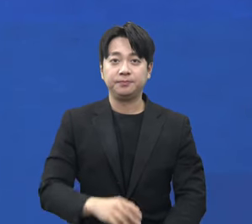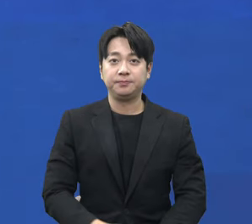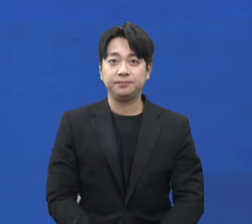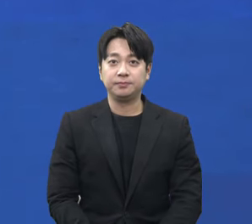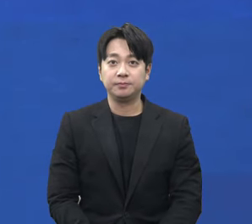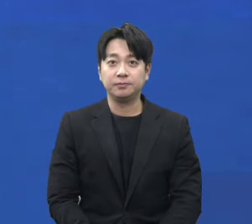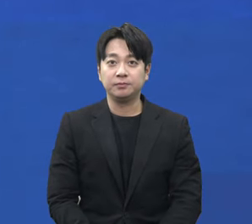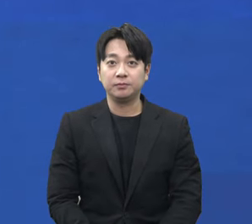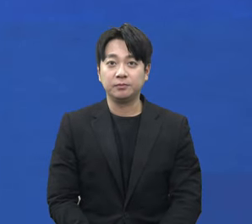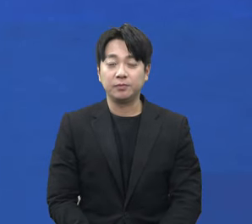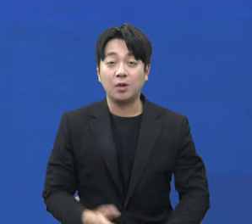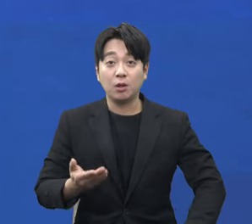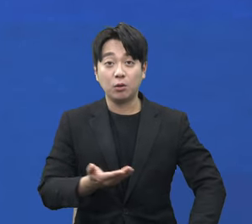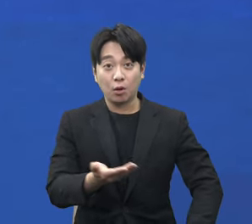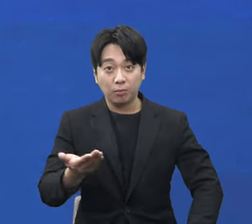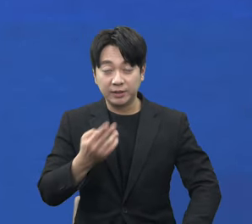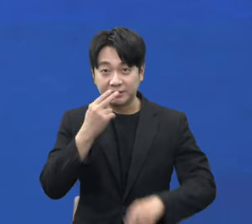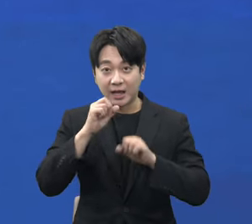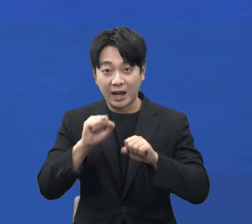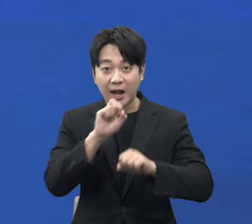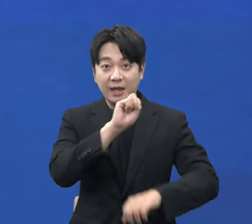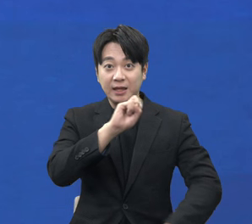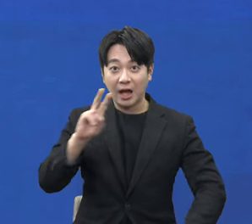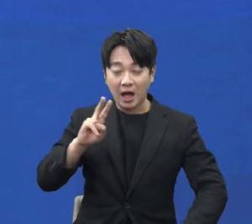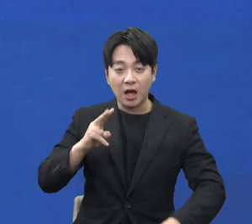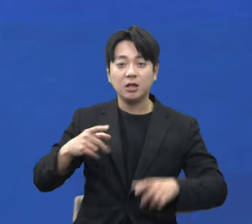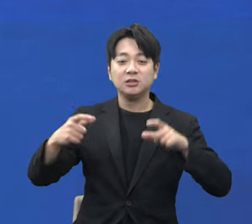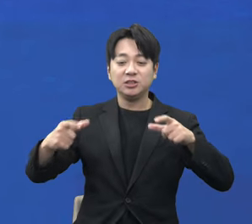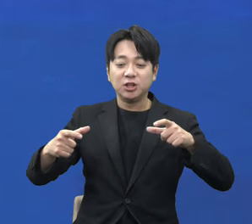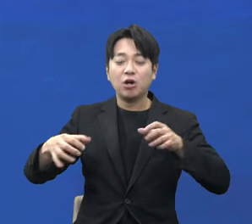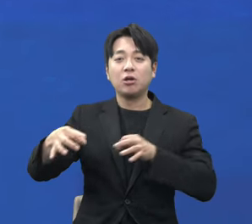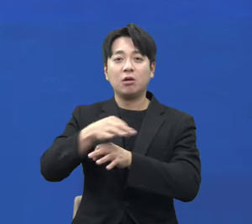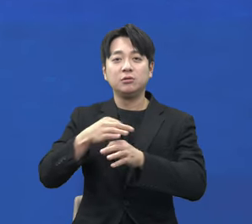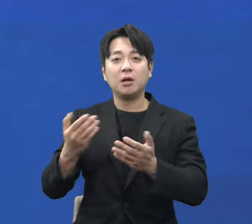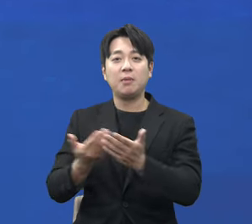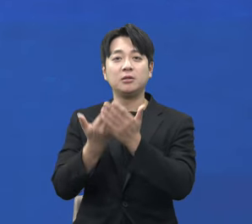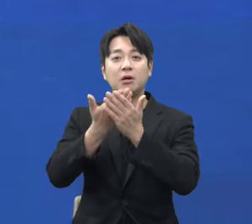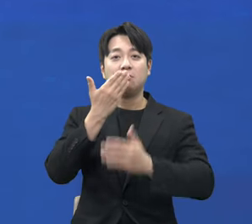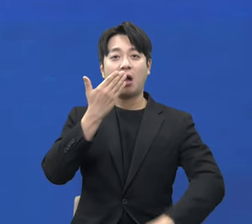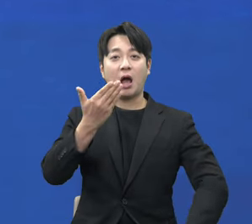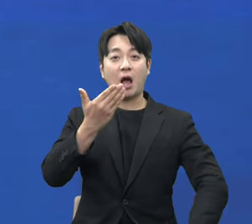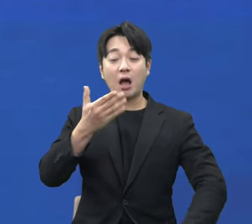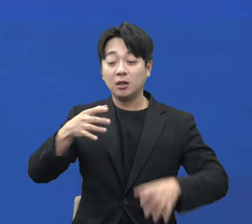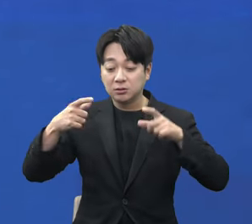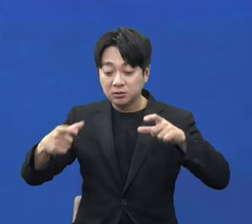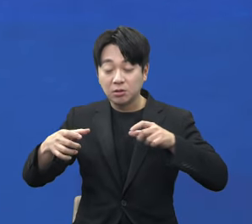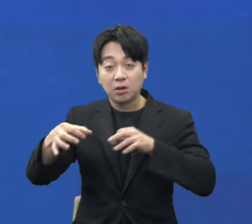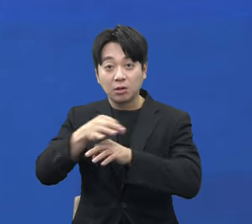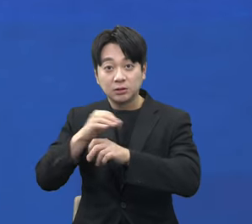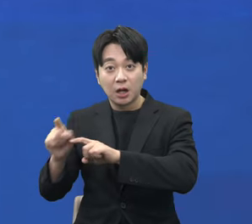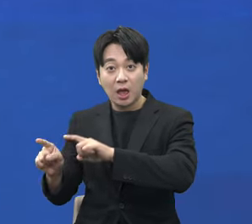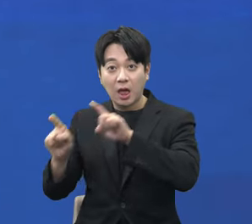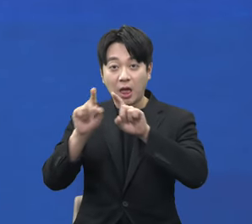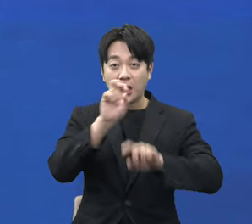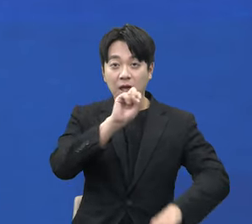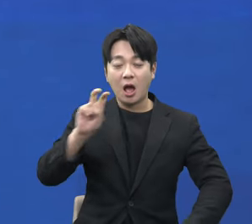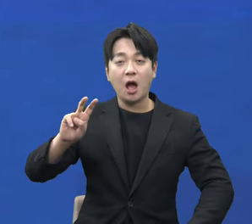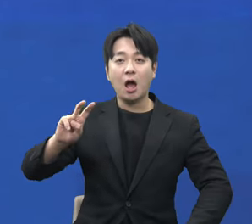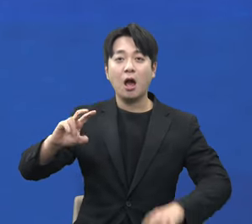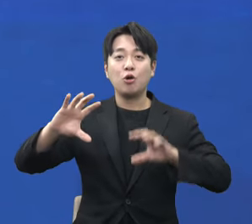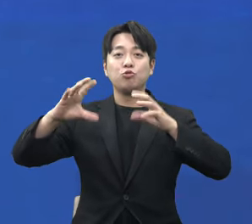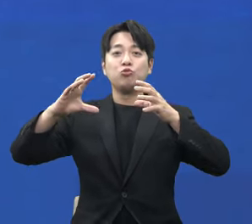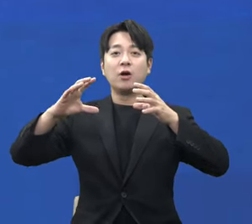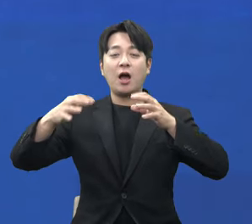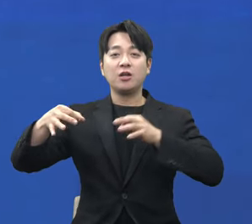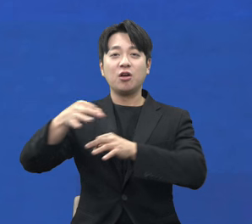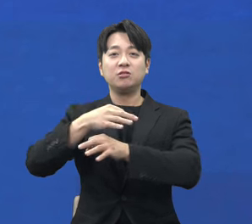소상공인들이 살아야 지역경제가 활성화되고, 지역경제가 활성화됐을 때 국가경제도 성장하는